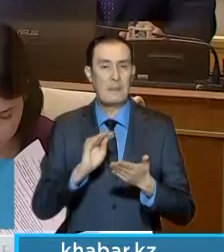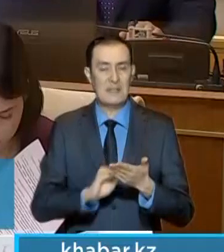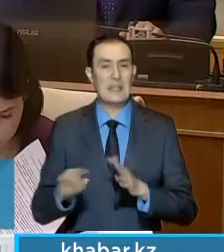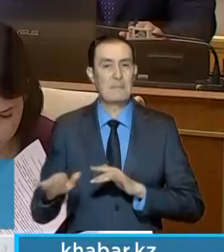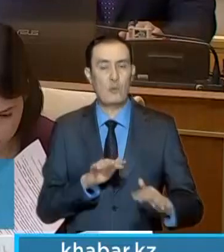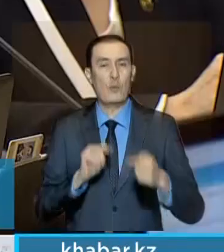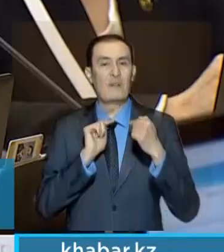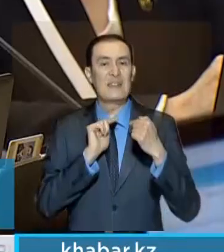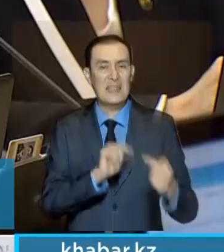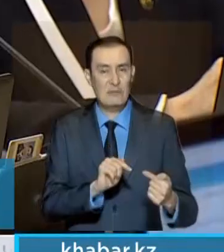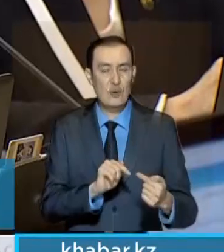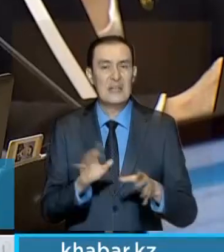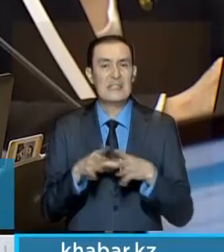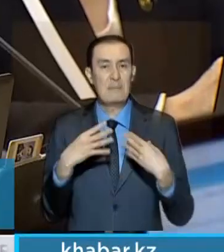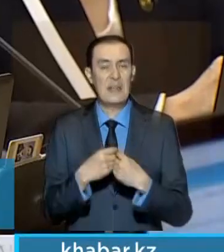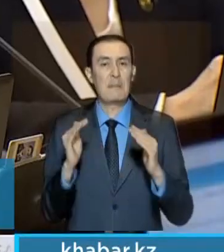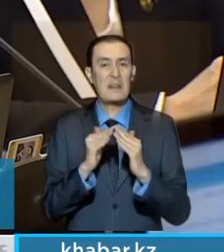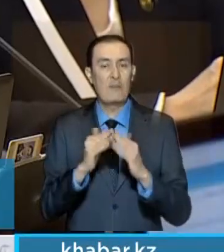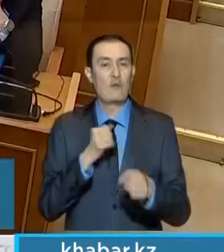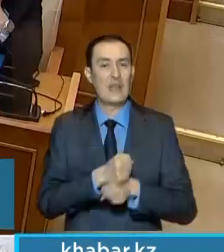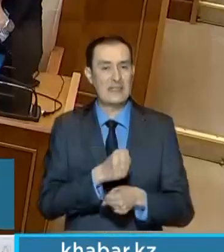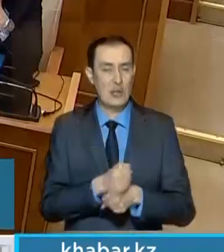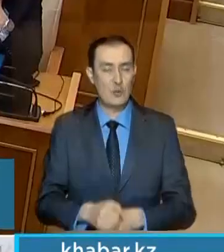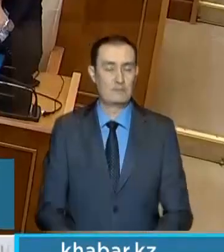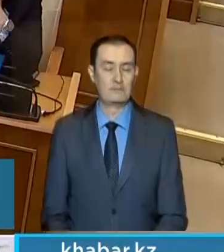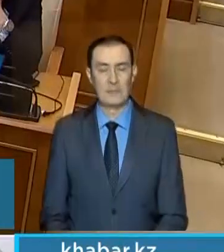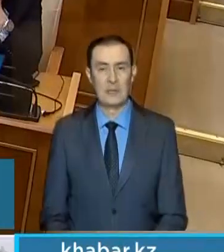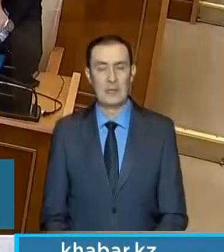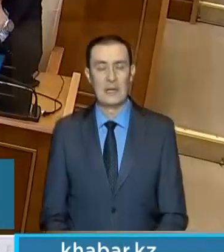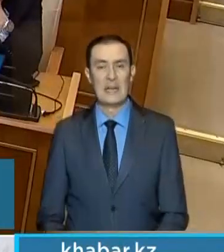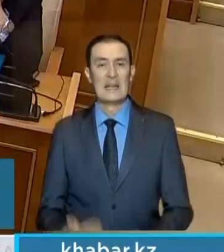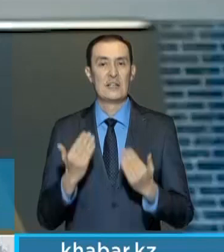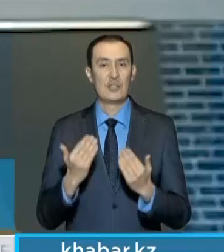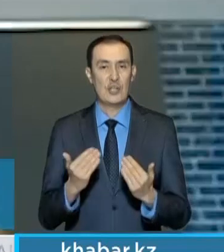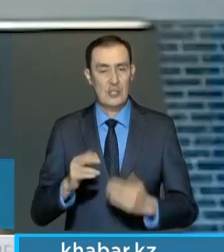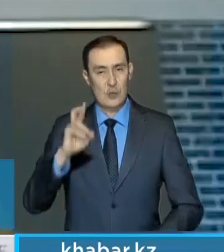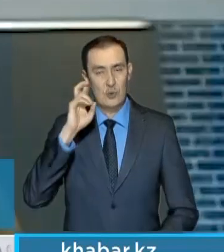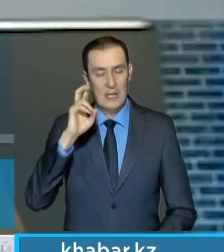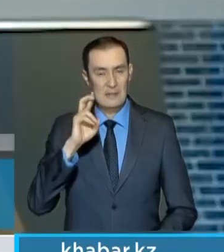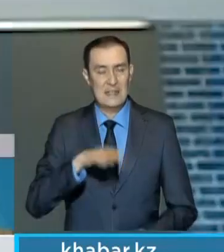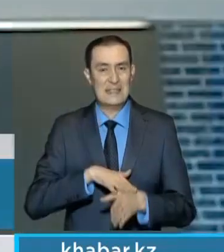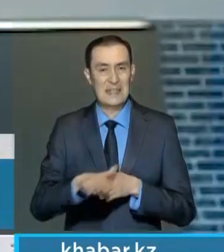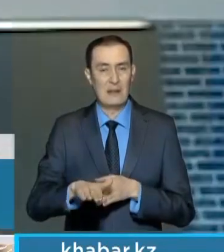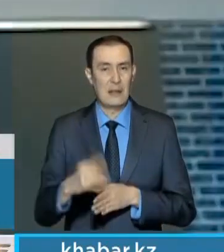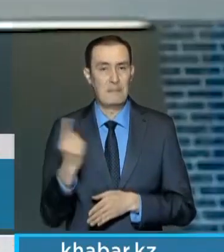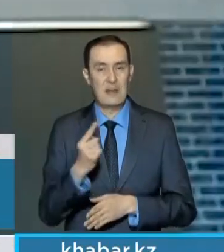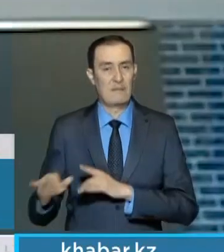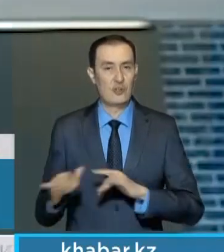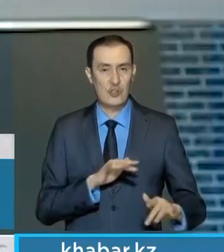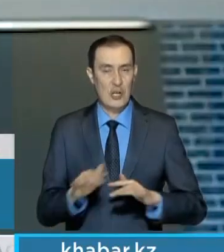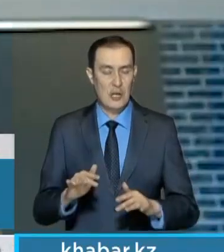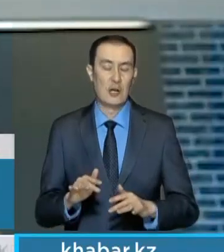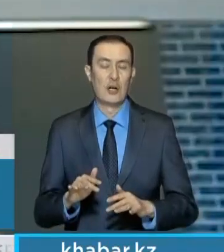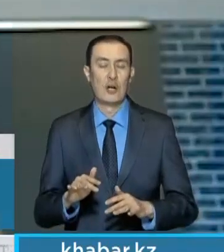меры по противодействию семейно-бытового насилию Я думаю что сейчас государство сделало свой первый шаг по